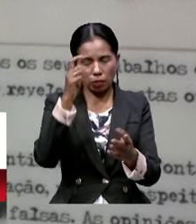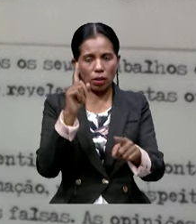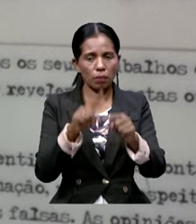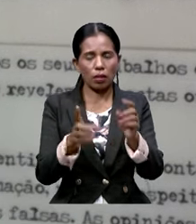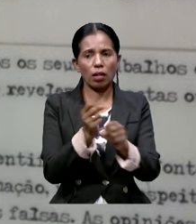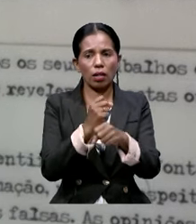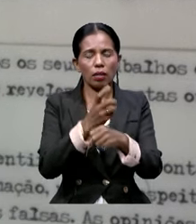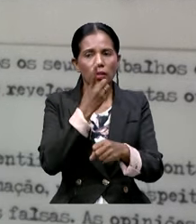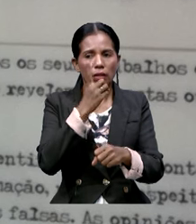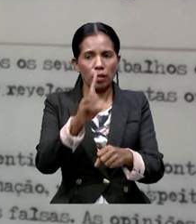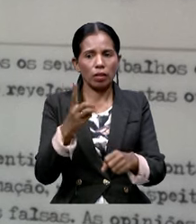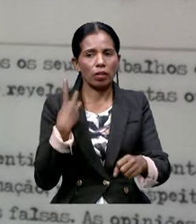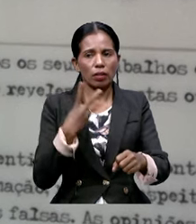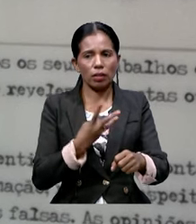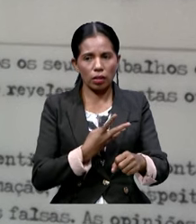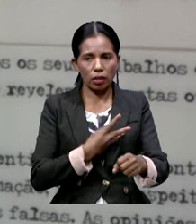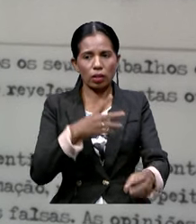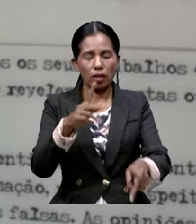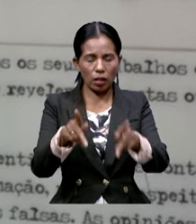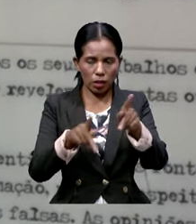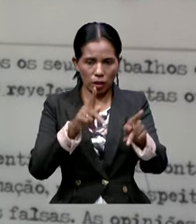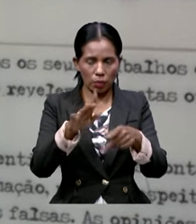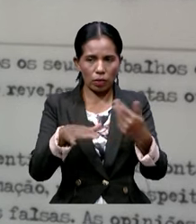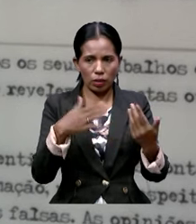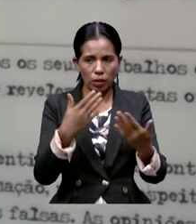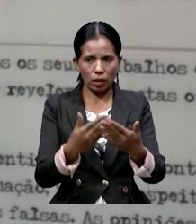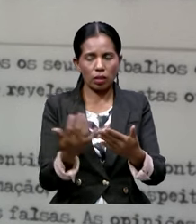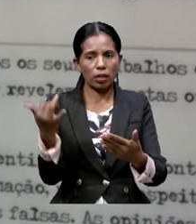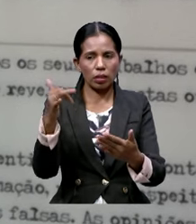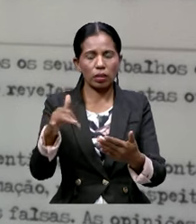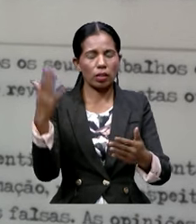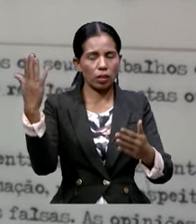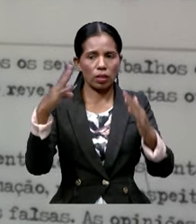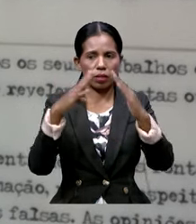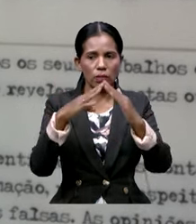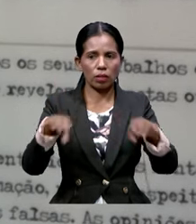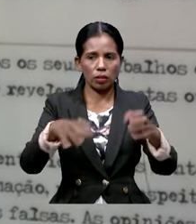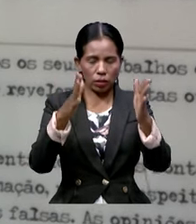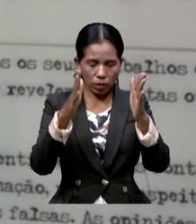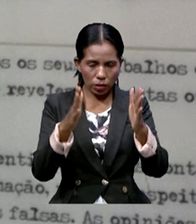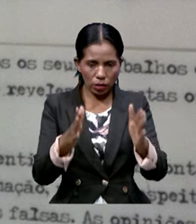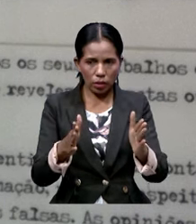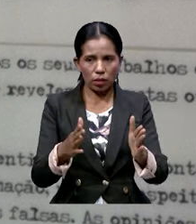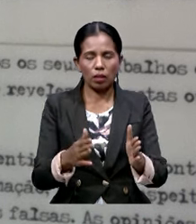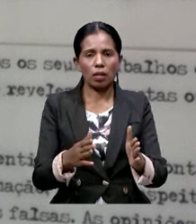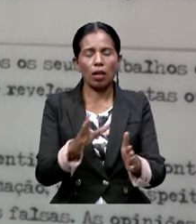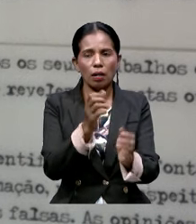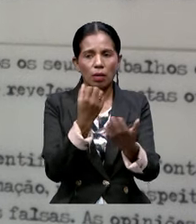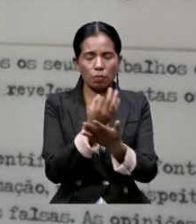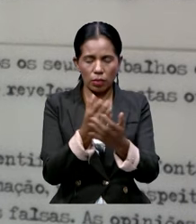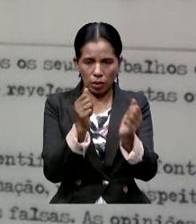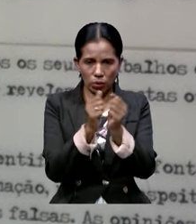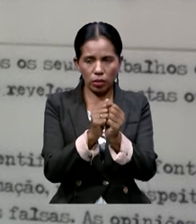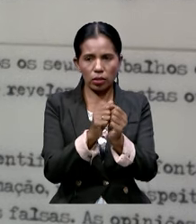sana. Ne ita karya rahum apa ne matan. Sira ke siru malaramos empregado rumah servisir for 250. Nah usful